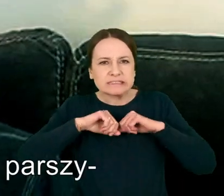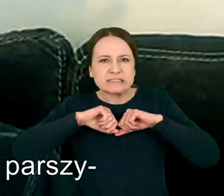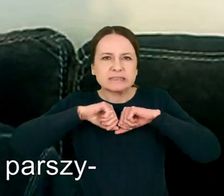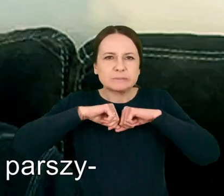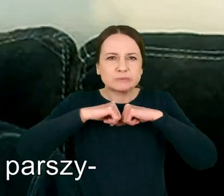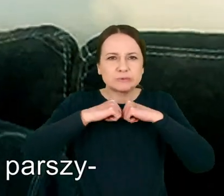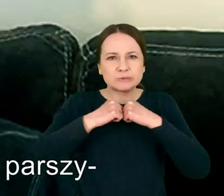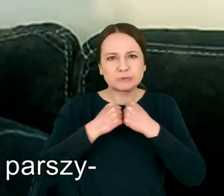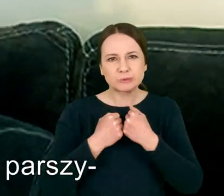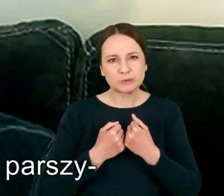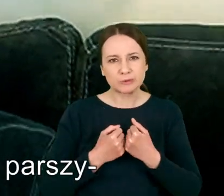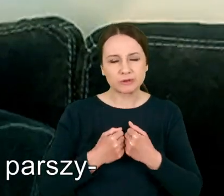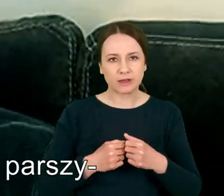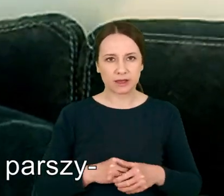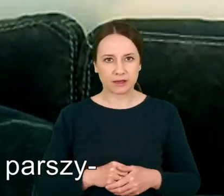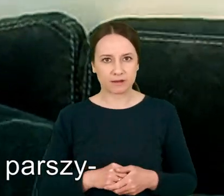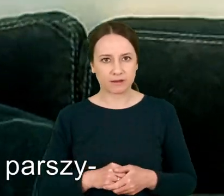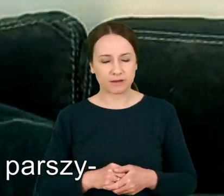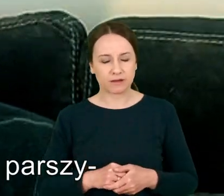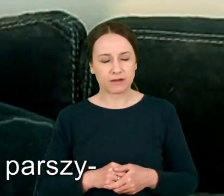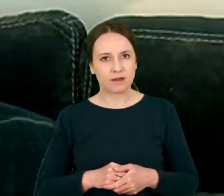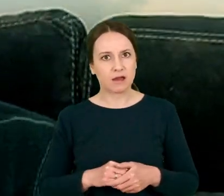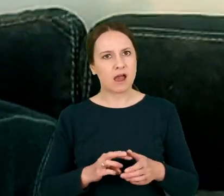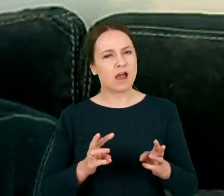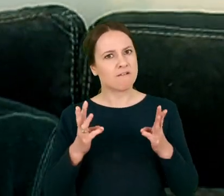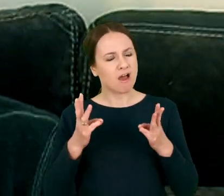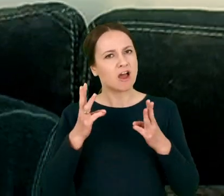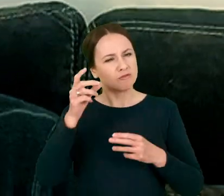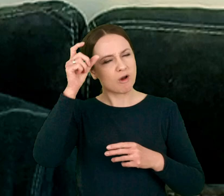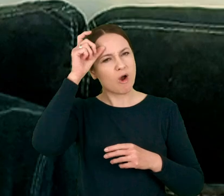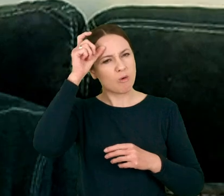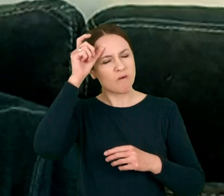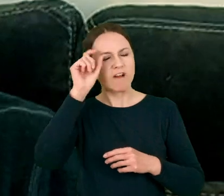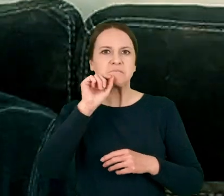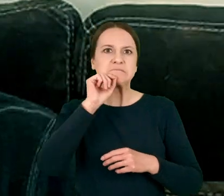wszystko w nim po trochu parszy wieje.